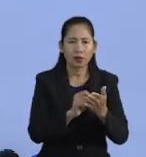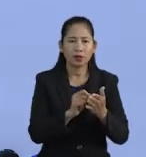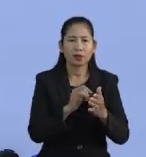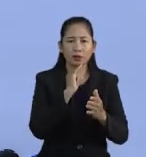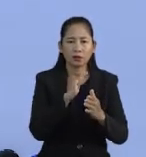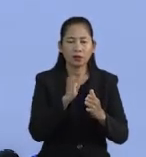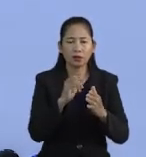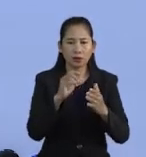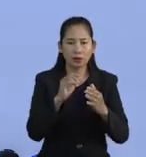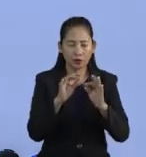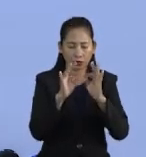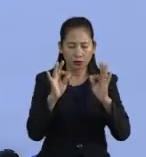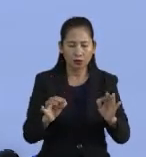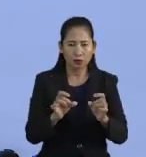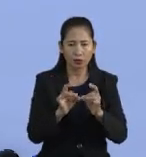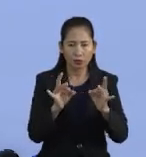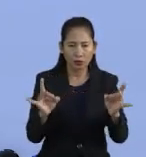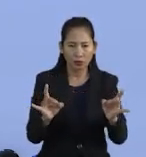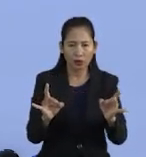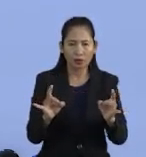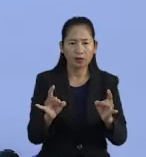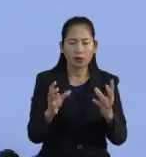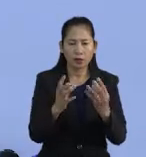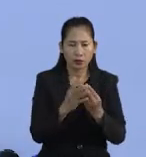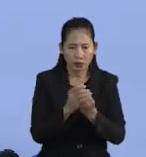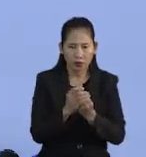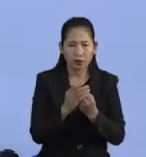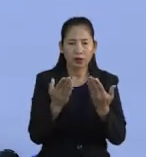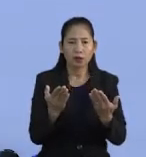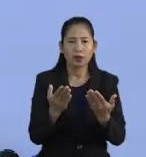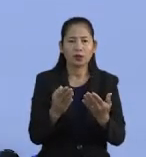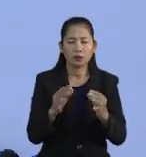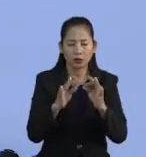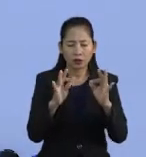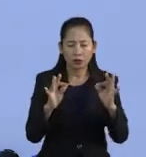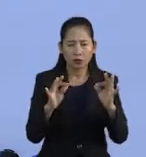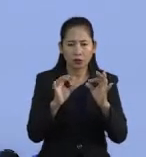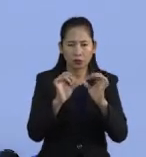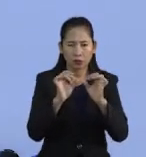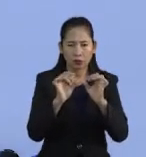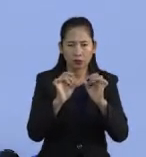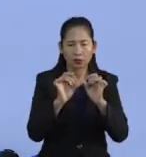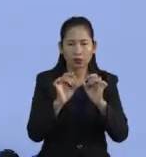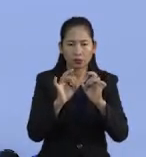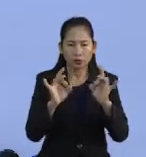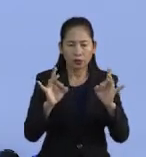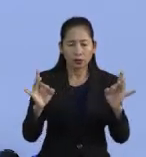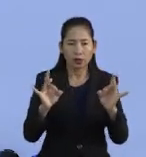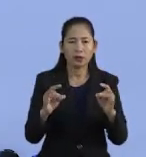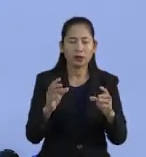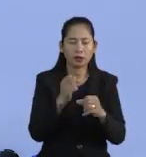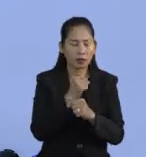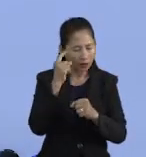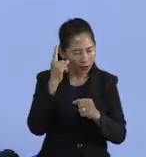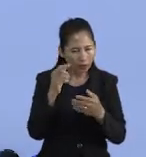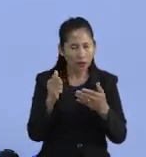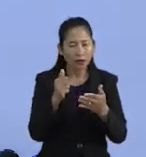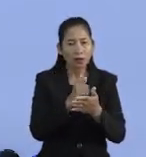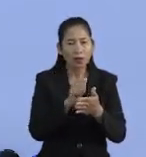chia tùm rung bùng rìa bà bà này ta sẽ chùm luôn nâng ánh ta chia tùm rung bóng bùng rìa như cái này bà dưỡng bạn đang tùm